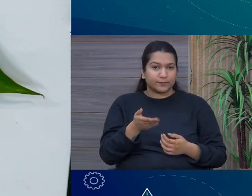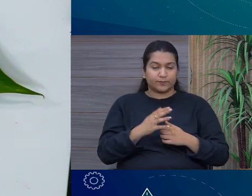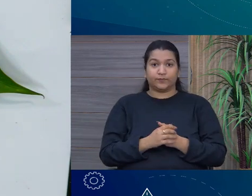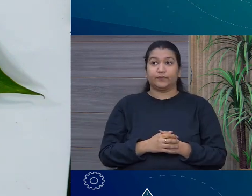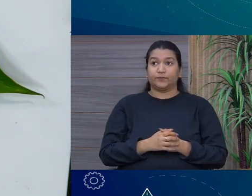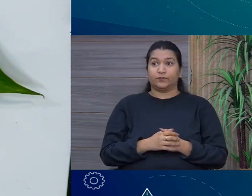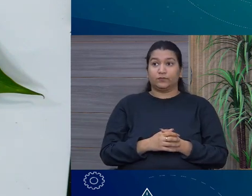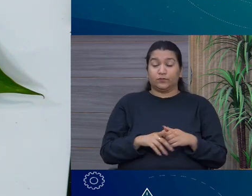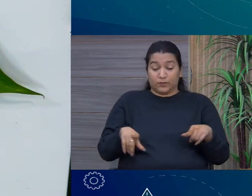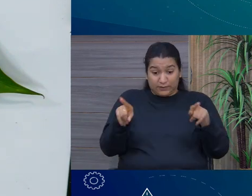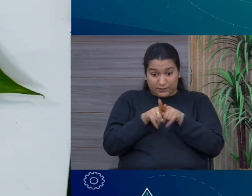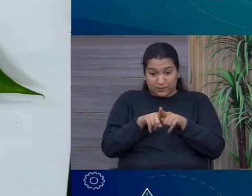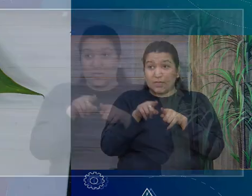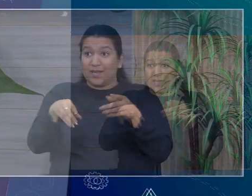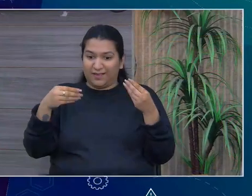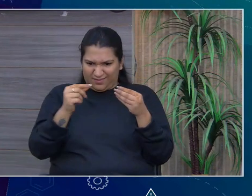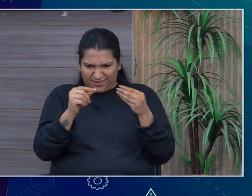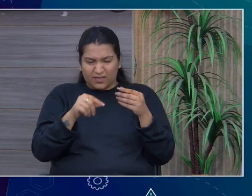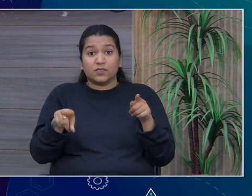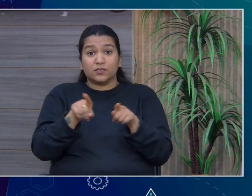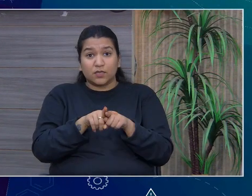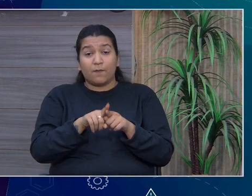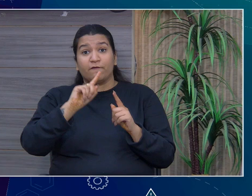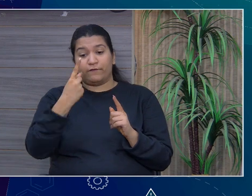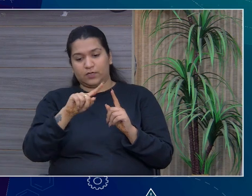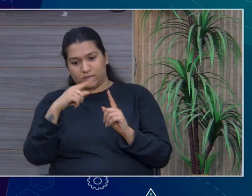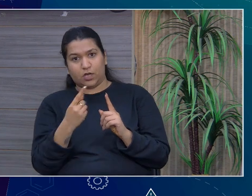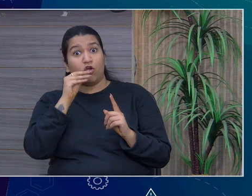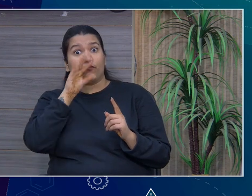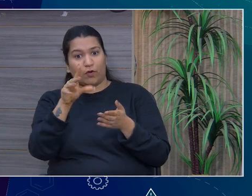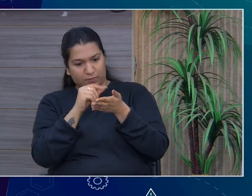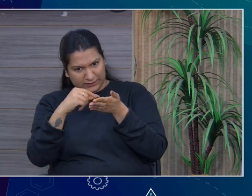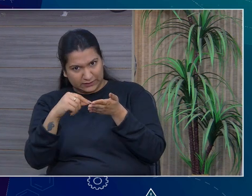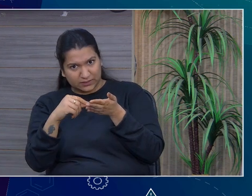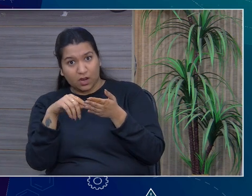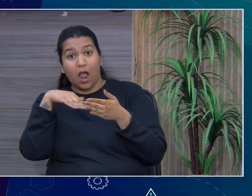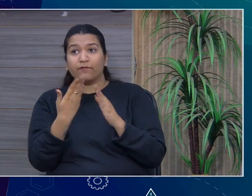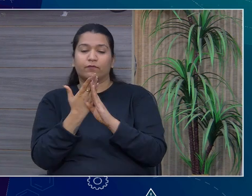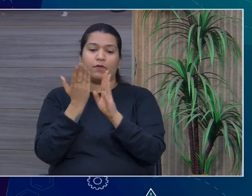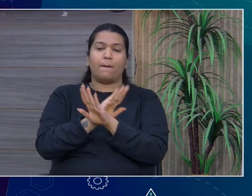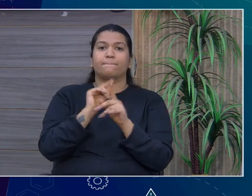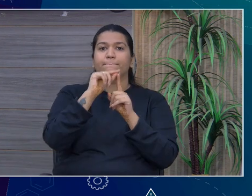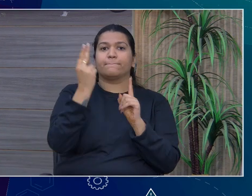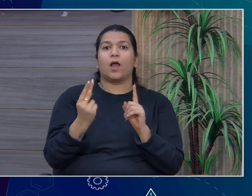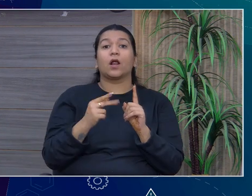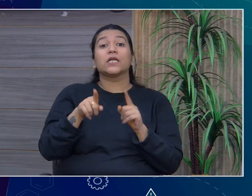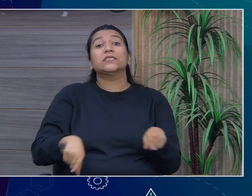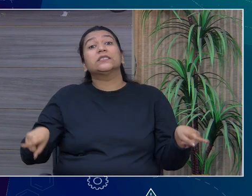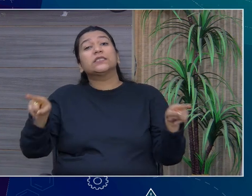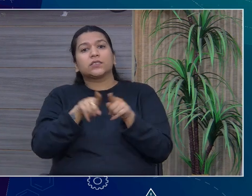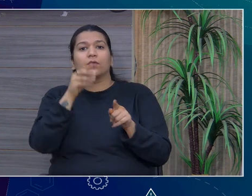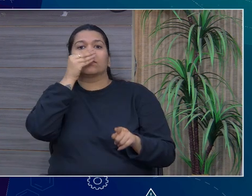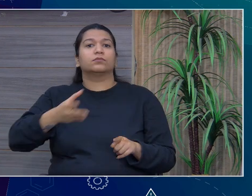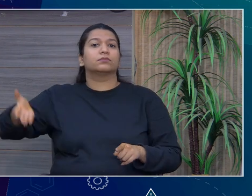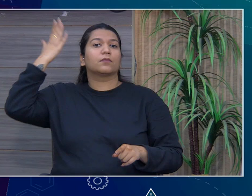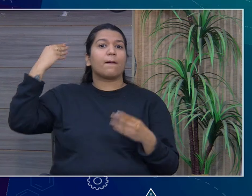सेम तरीके से भोजपत्रों में पहले अपनी बात को पेंटिंग्स के थ्रू बताया जाता था, फिर उसी कॉन्टेक्स्ट को रिवर्स साइड पे